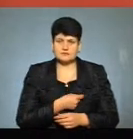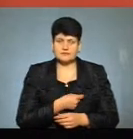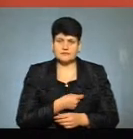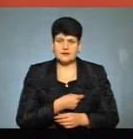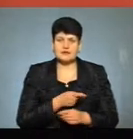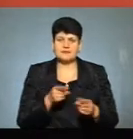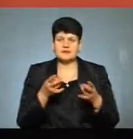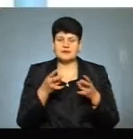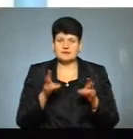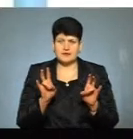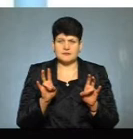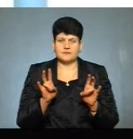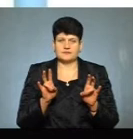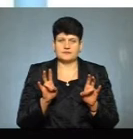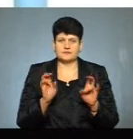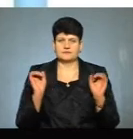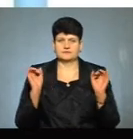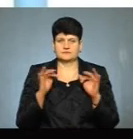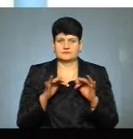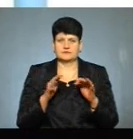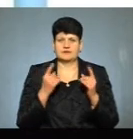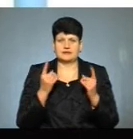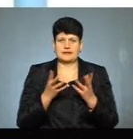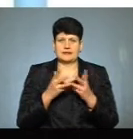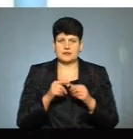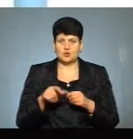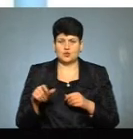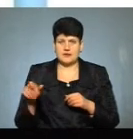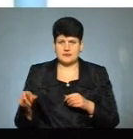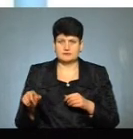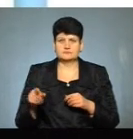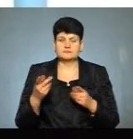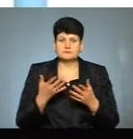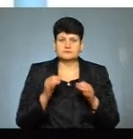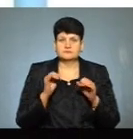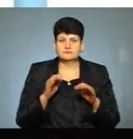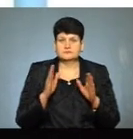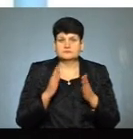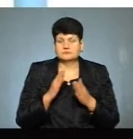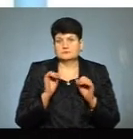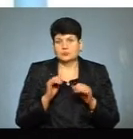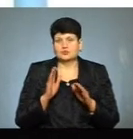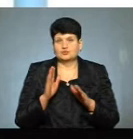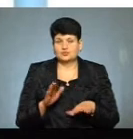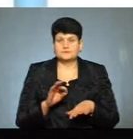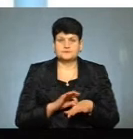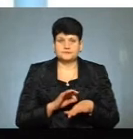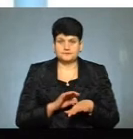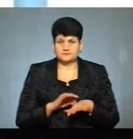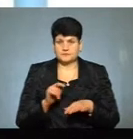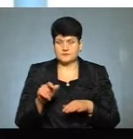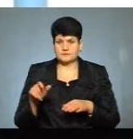уникати місць скупчення великої кількості людей. Там, де потенційно вони можуть наразитися на